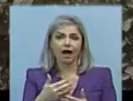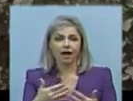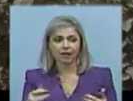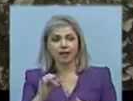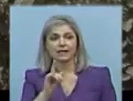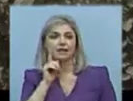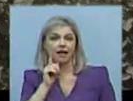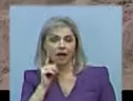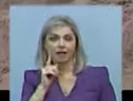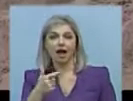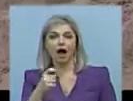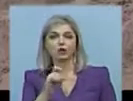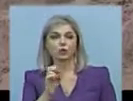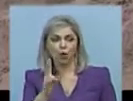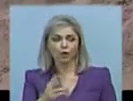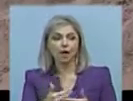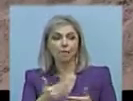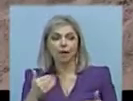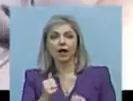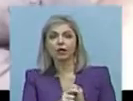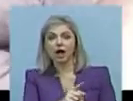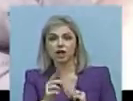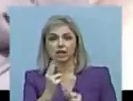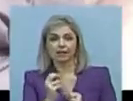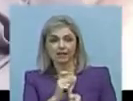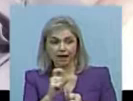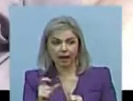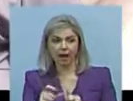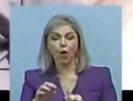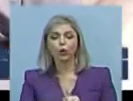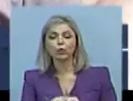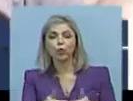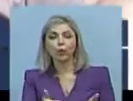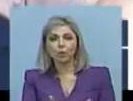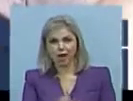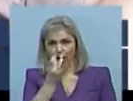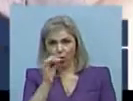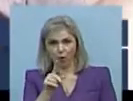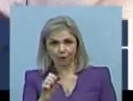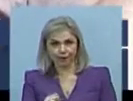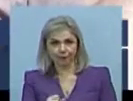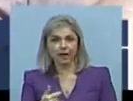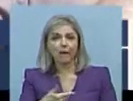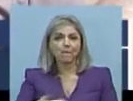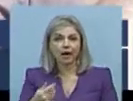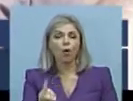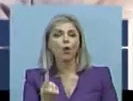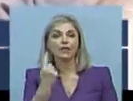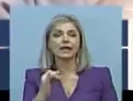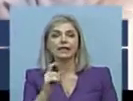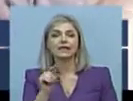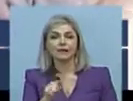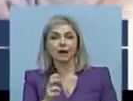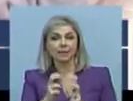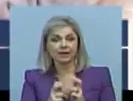газони, перед кожним цехом – клумба з трояндами. Ми одні з тих підприємств, в Заводському районі. Ми одні з тих підприємств в